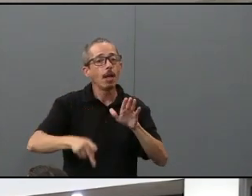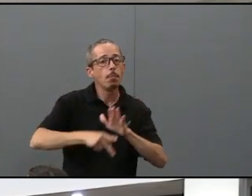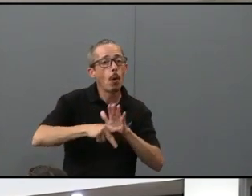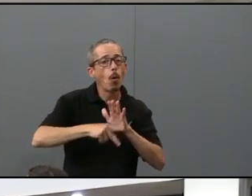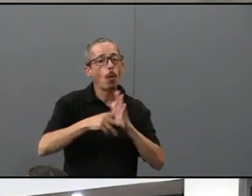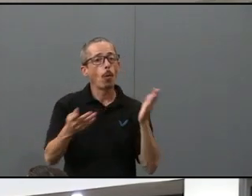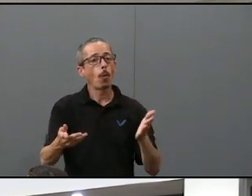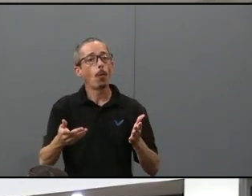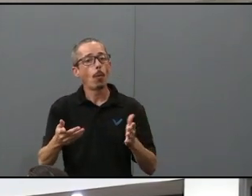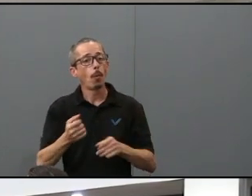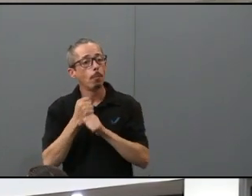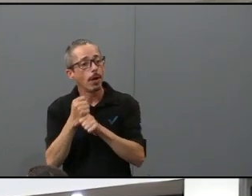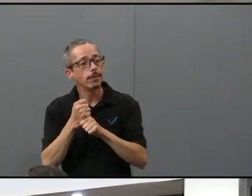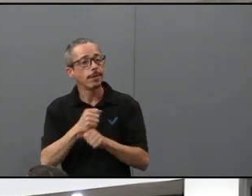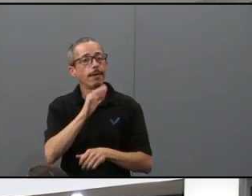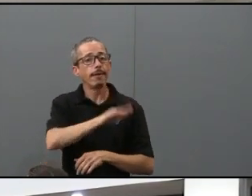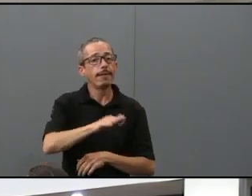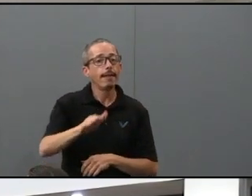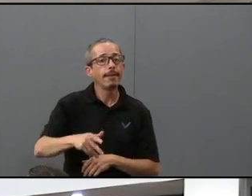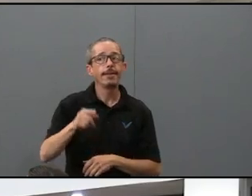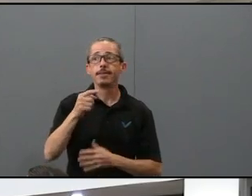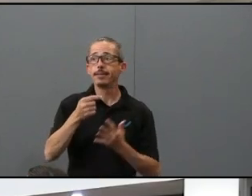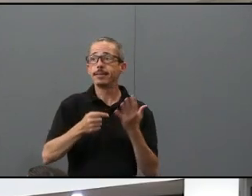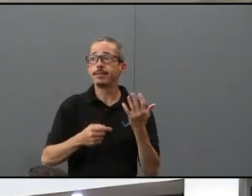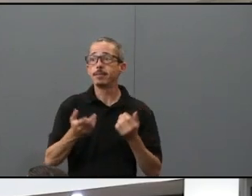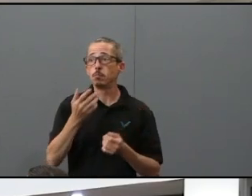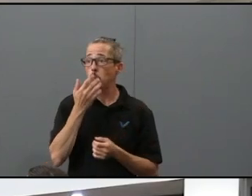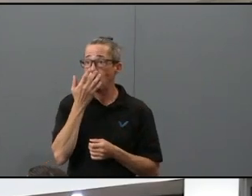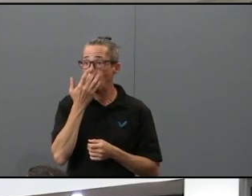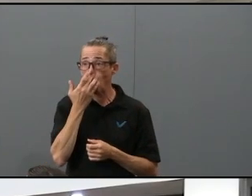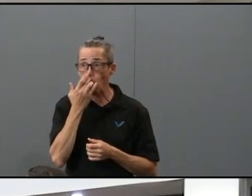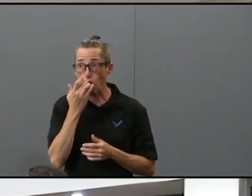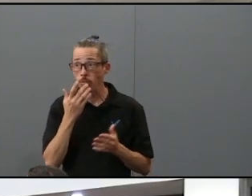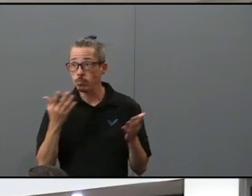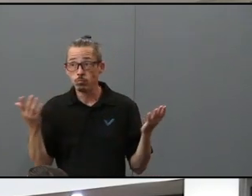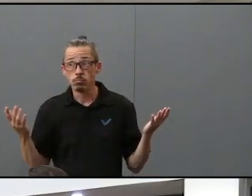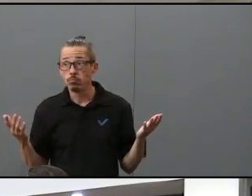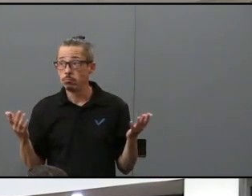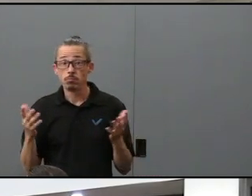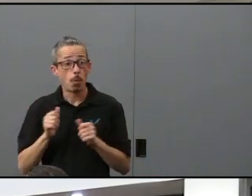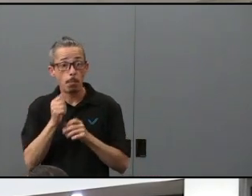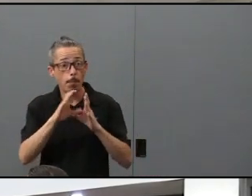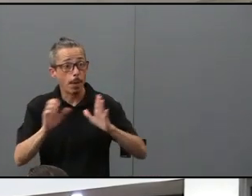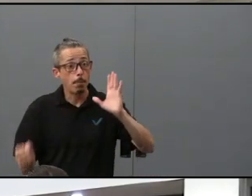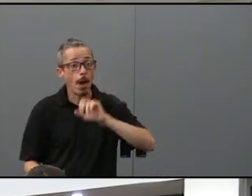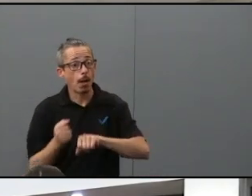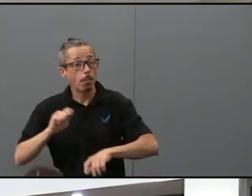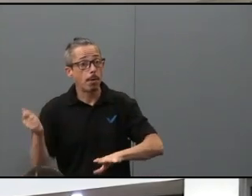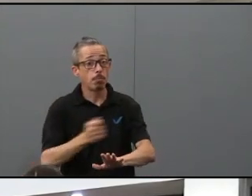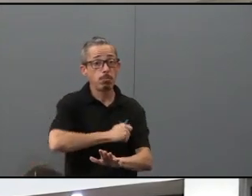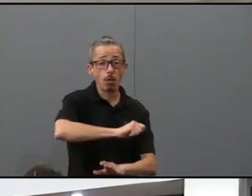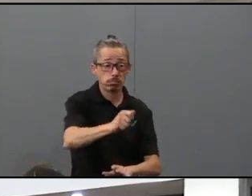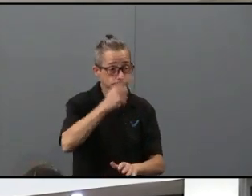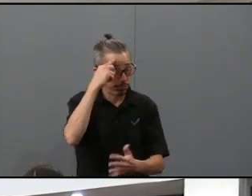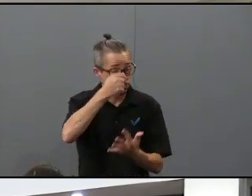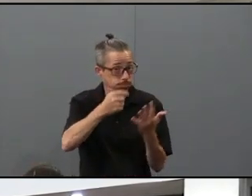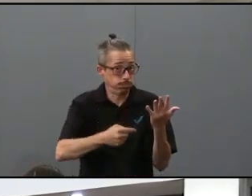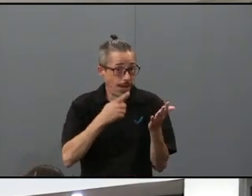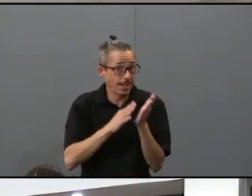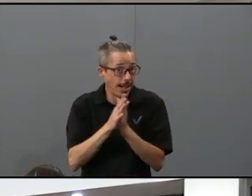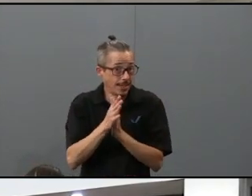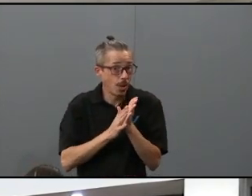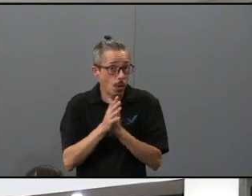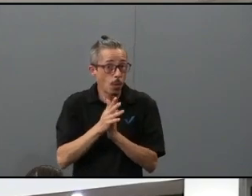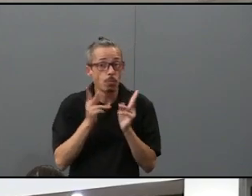soccer tennis euh ou même pck ball ou autre ce serait quelque chose inéressant pourquoi ben pour